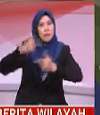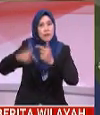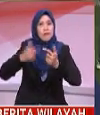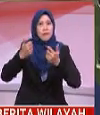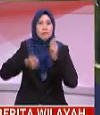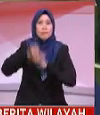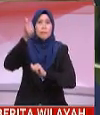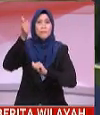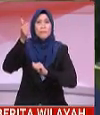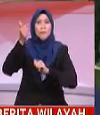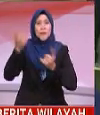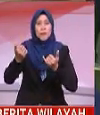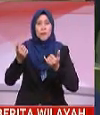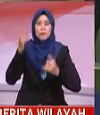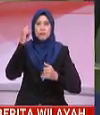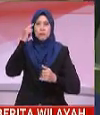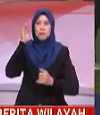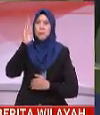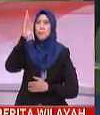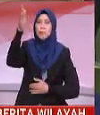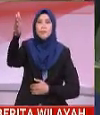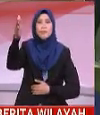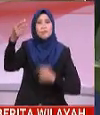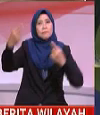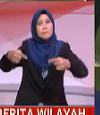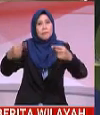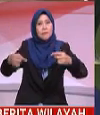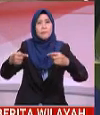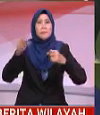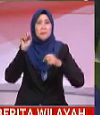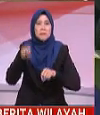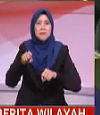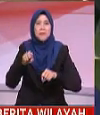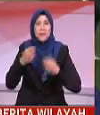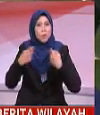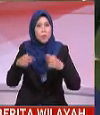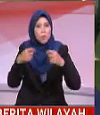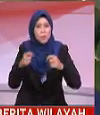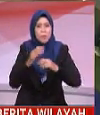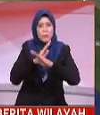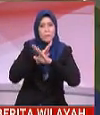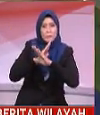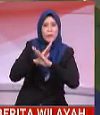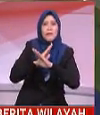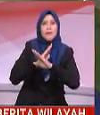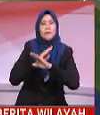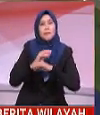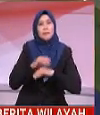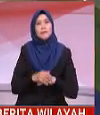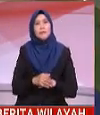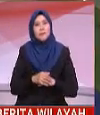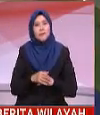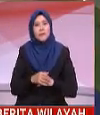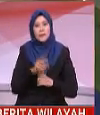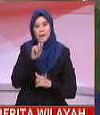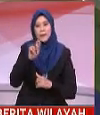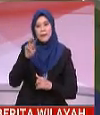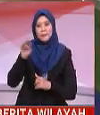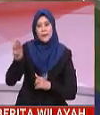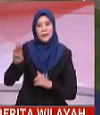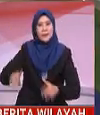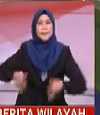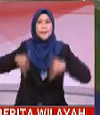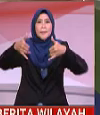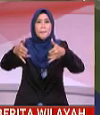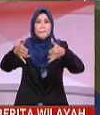and kita looking forward untuk the next punya challenge lah. Nak cuba defense the TMB Cup.